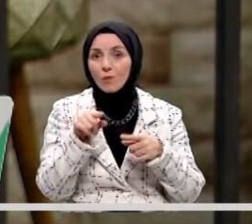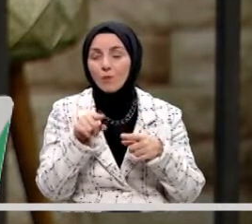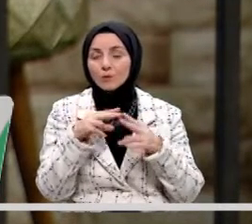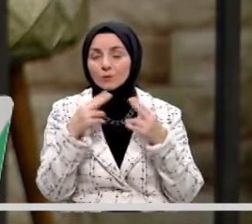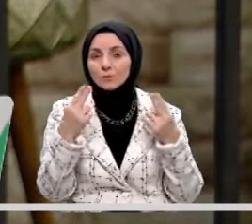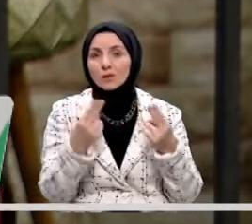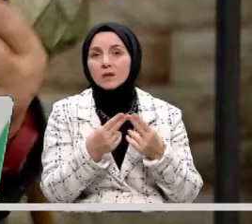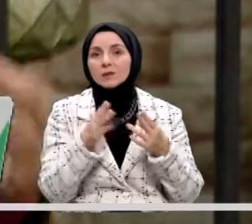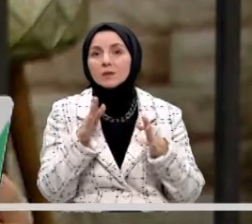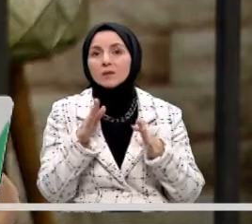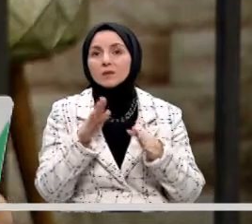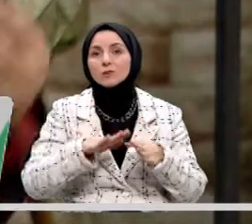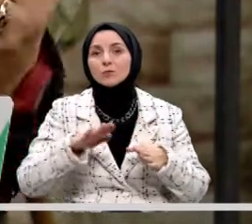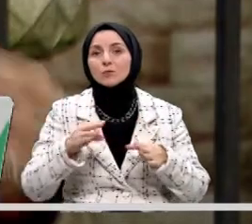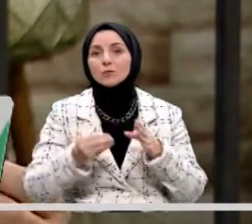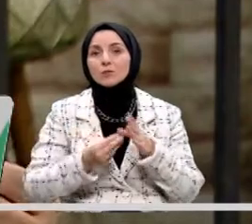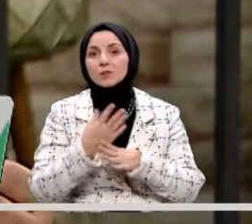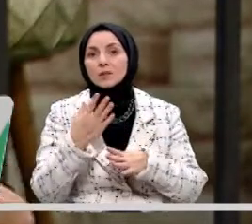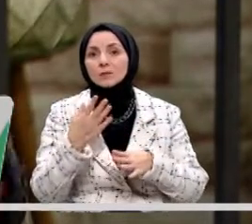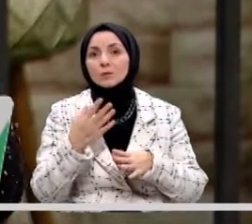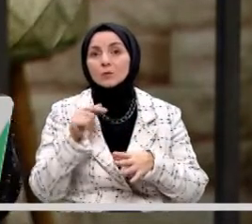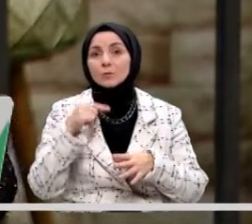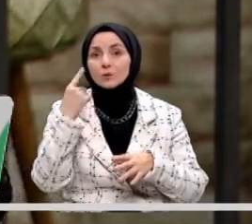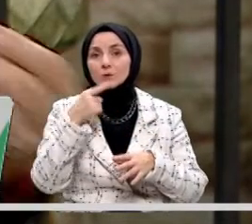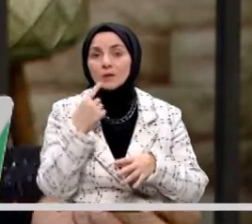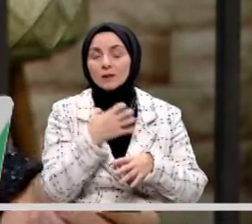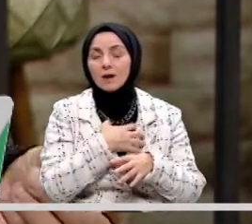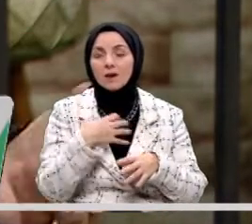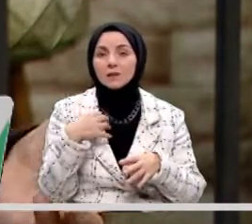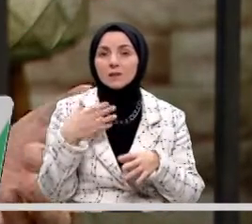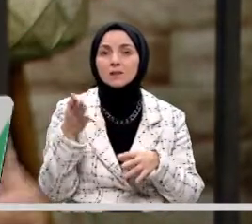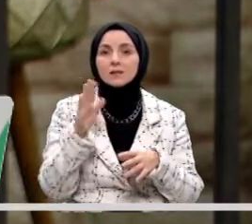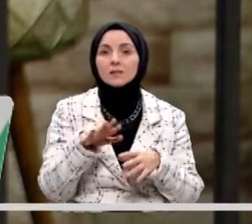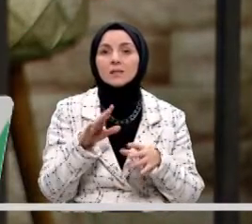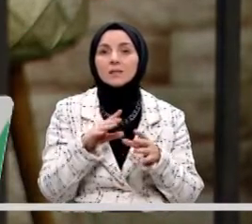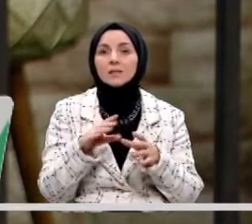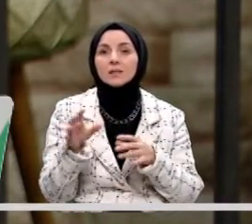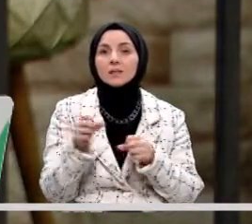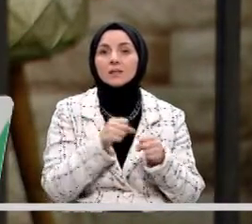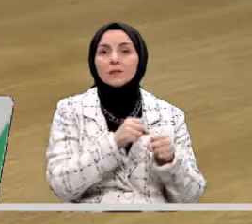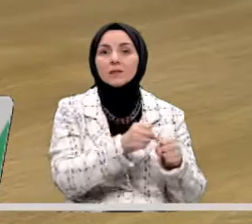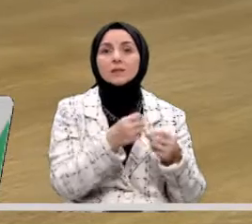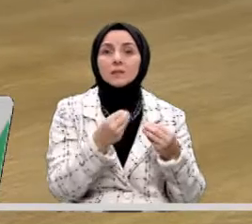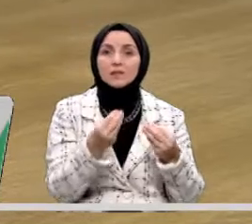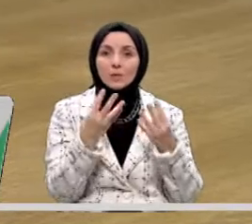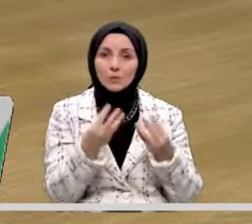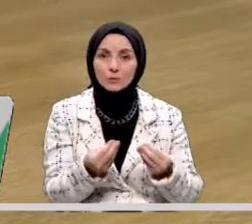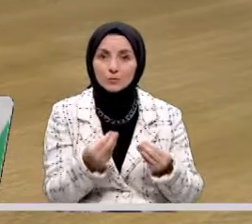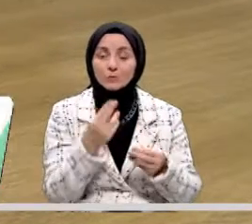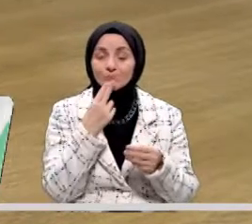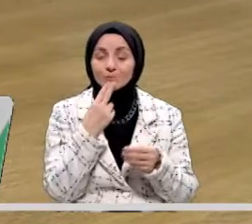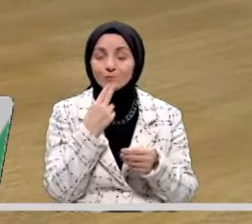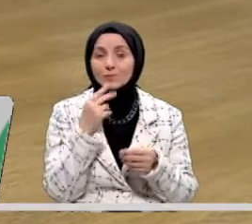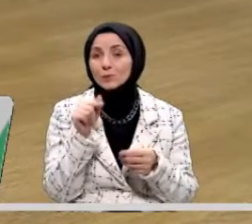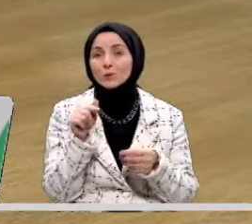O yüzden anne eğer diğerini gönderebilirse iyi olur gönderemeyecek bir durumdaysa yapacağı nokta şu kızını mutlaka